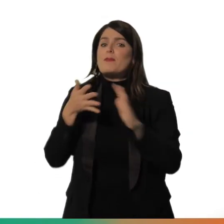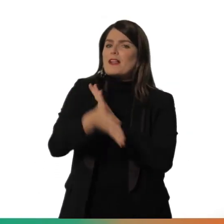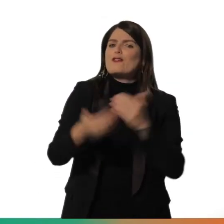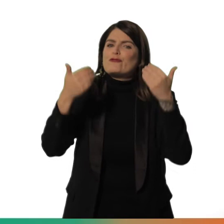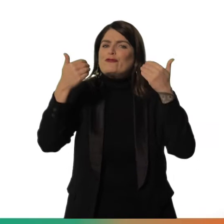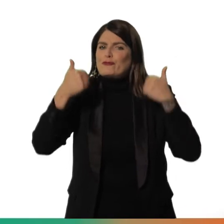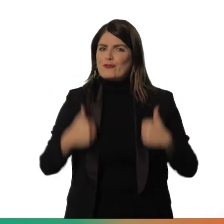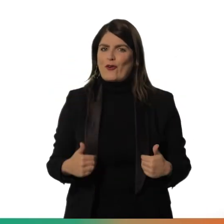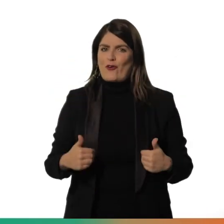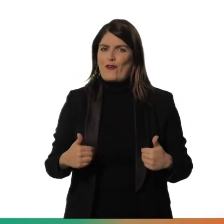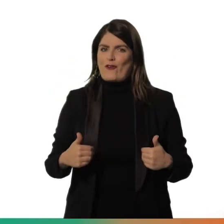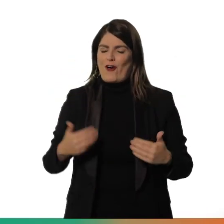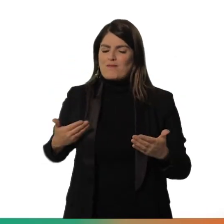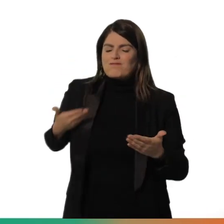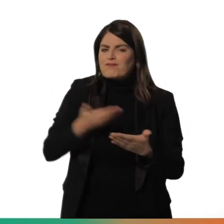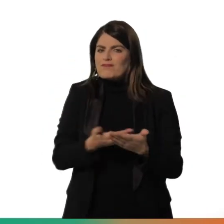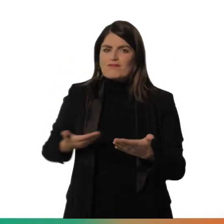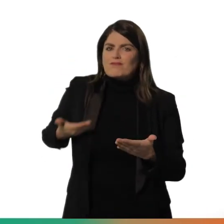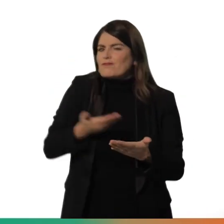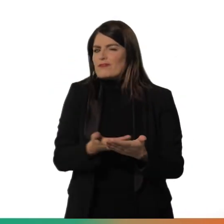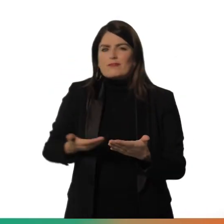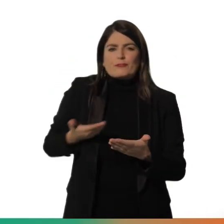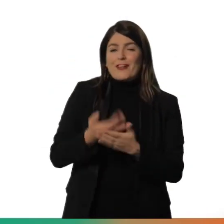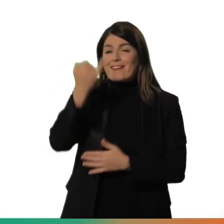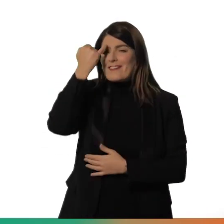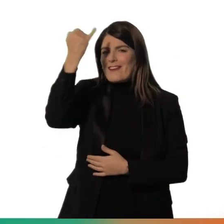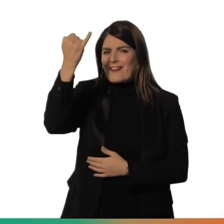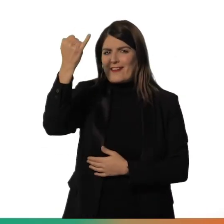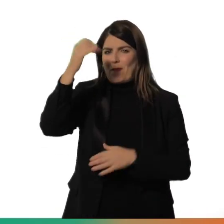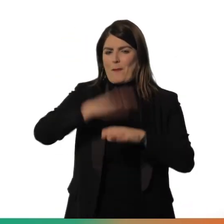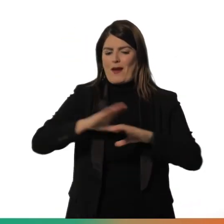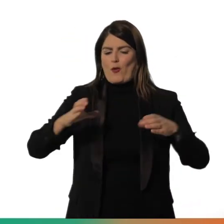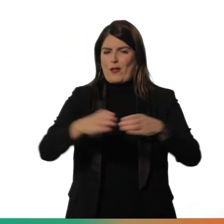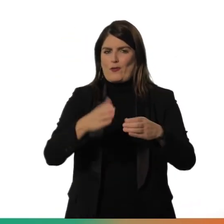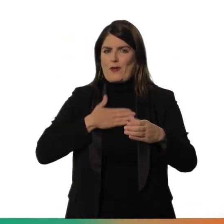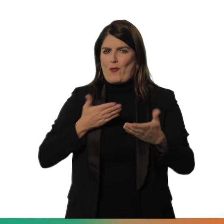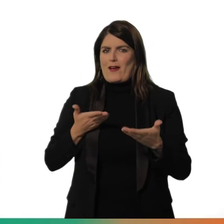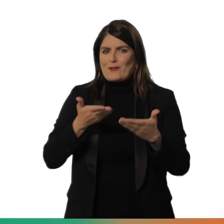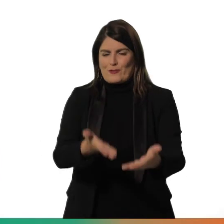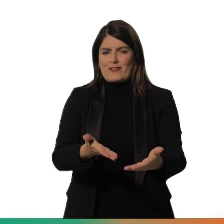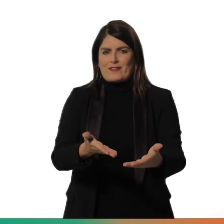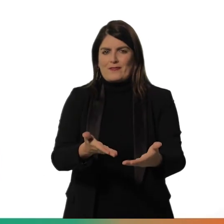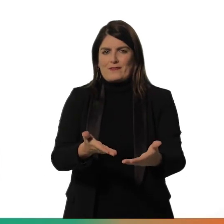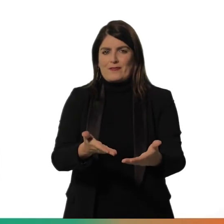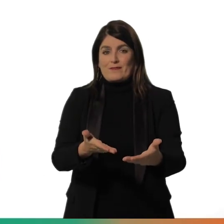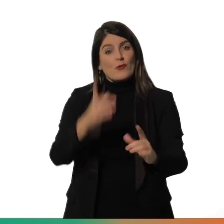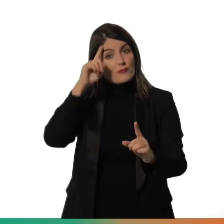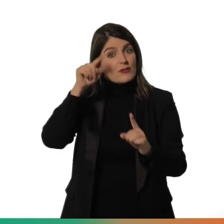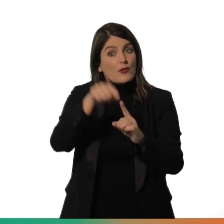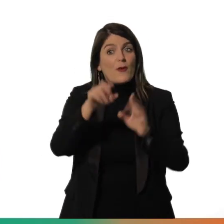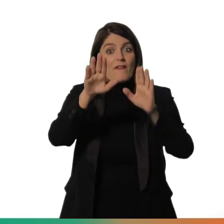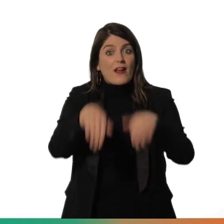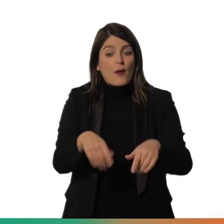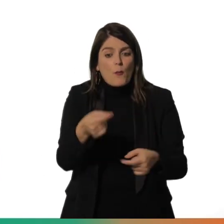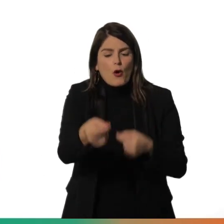en aquest sentit puc aportar idees que ajudin al meu col·lectiu perquè hi